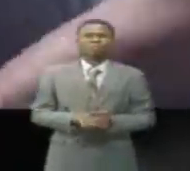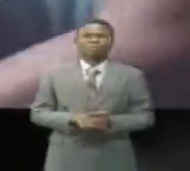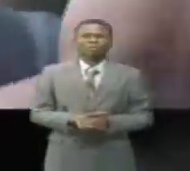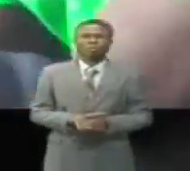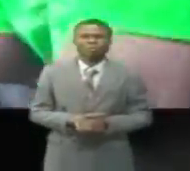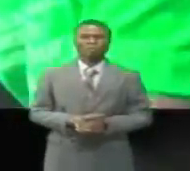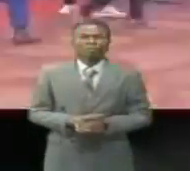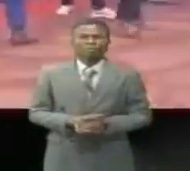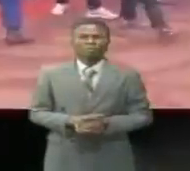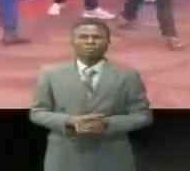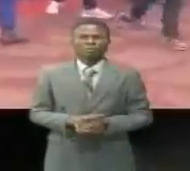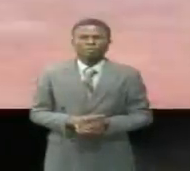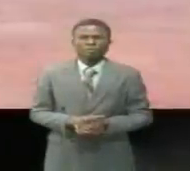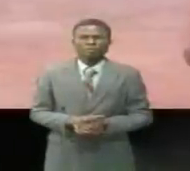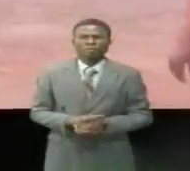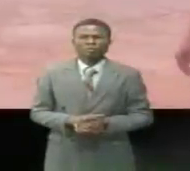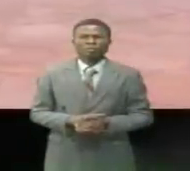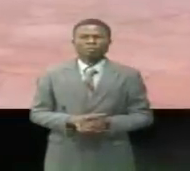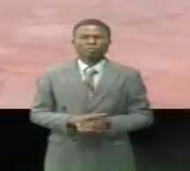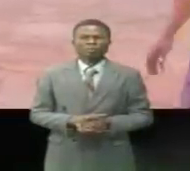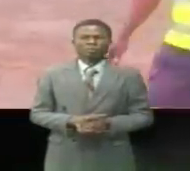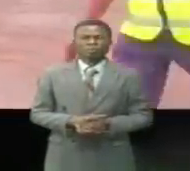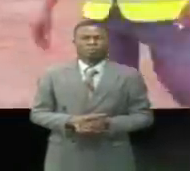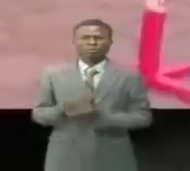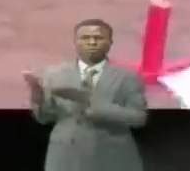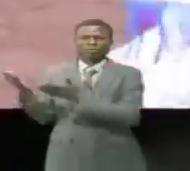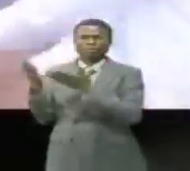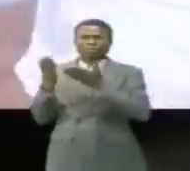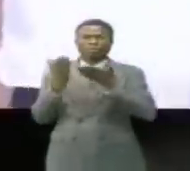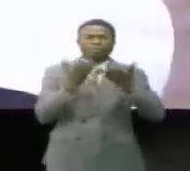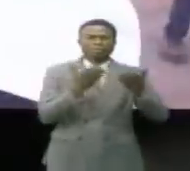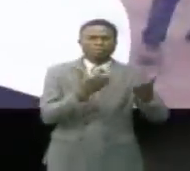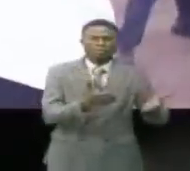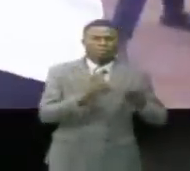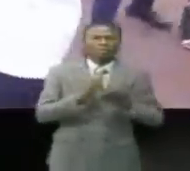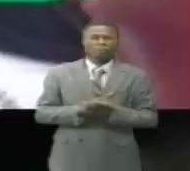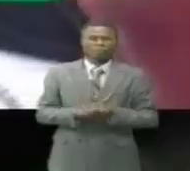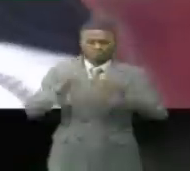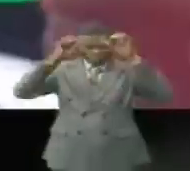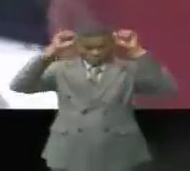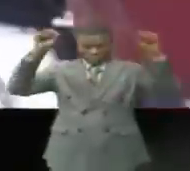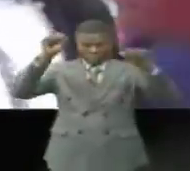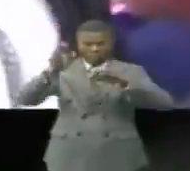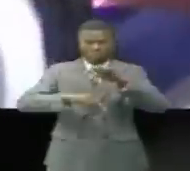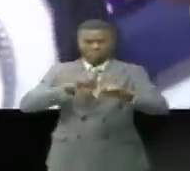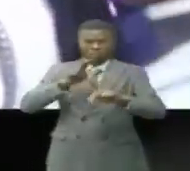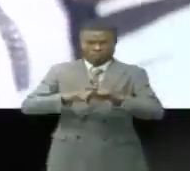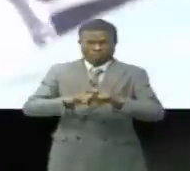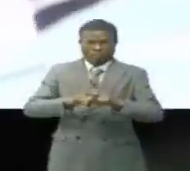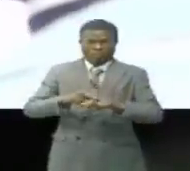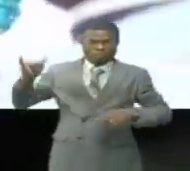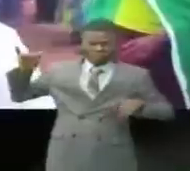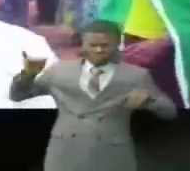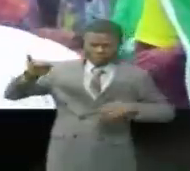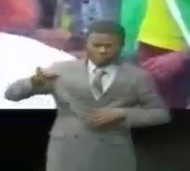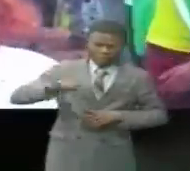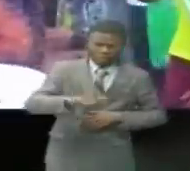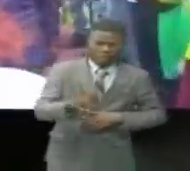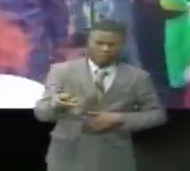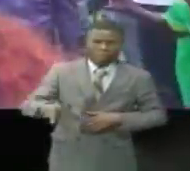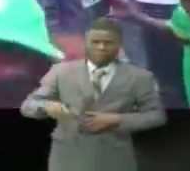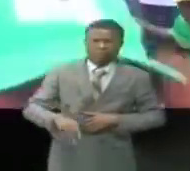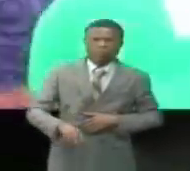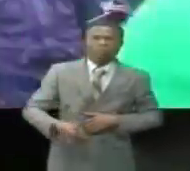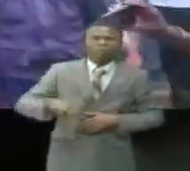Il est 11h, l'heure à laquelle l'avion transporte Manoussa Dikino Diamelola, présidente nationale de AADR, atterrit dans la province des